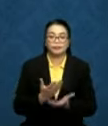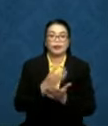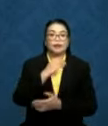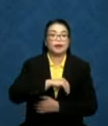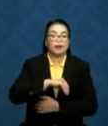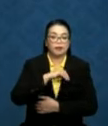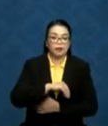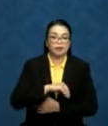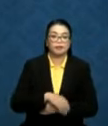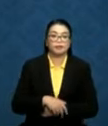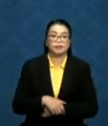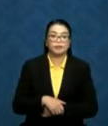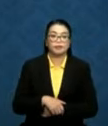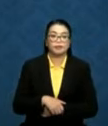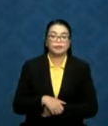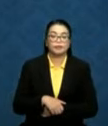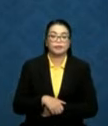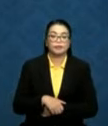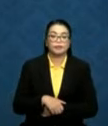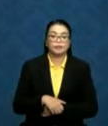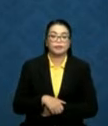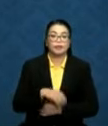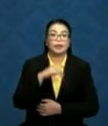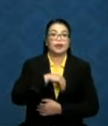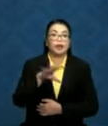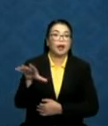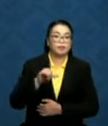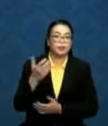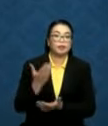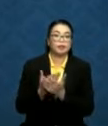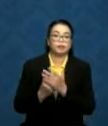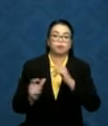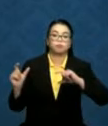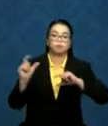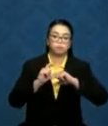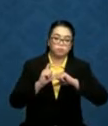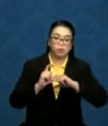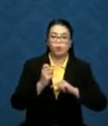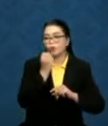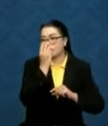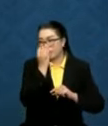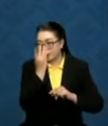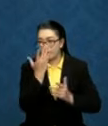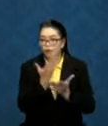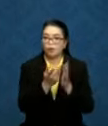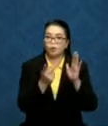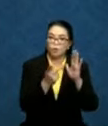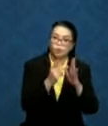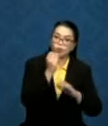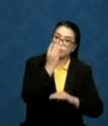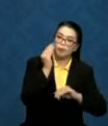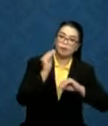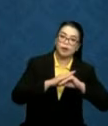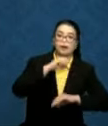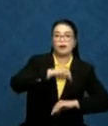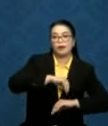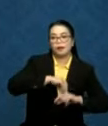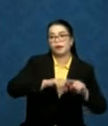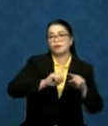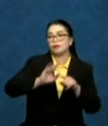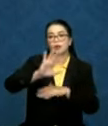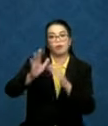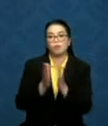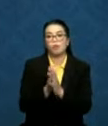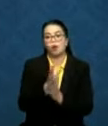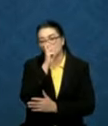ได้นะครับรายได้ที่ได้มาจากเงินสมทบดอกเบี้ยเงินกู้ยืมเงินแล้วก็รายได้จากค่า